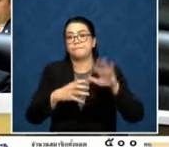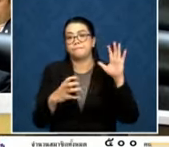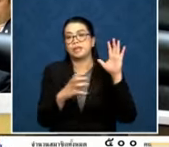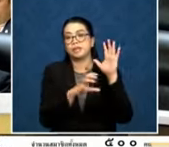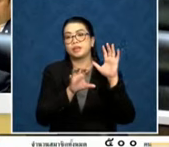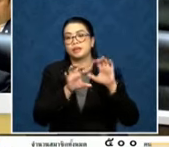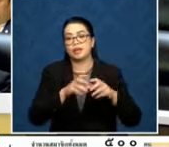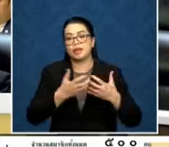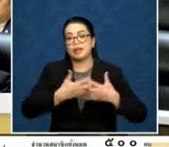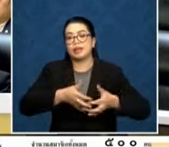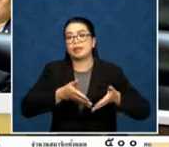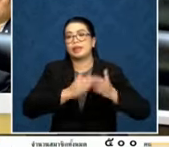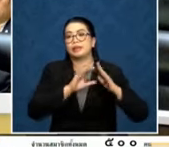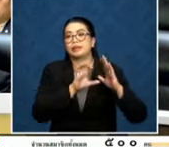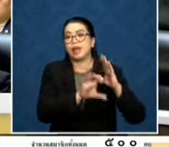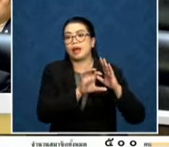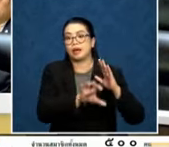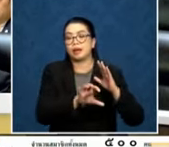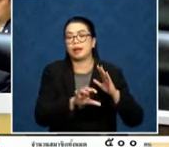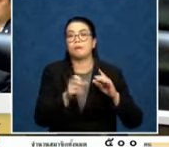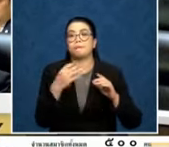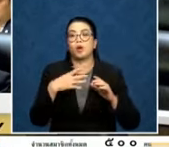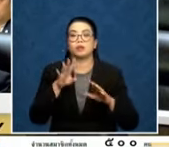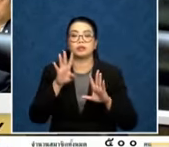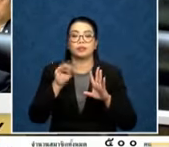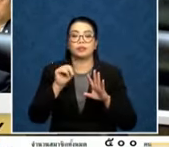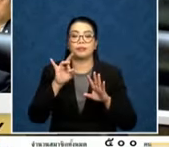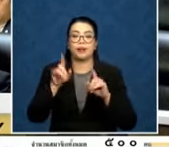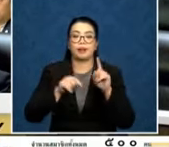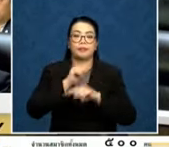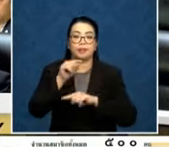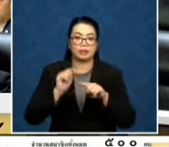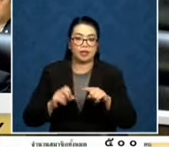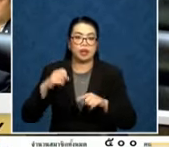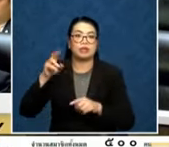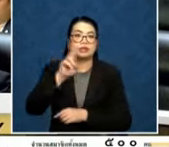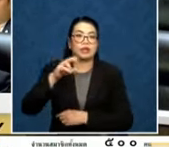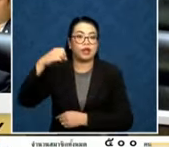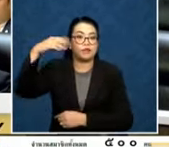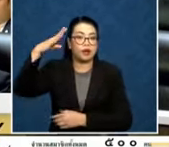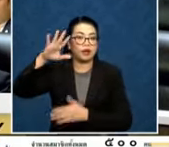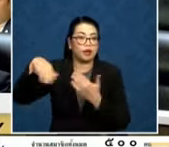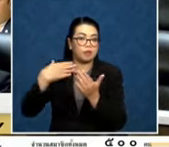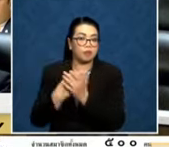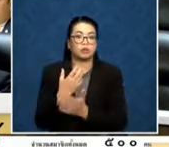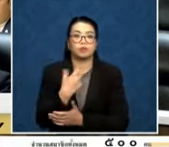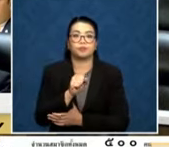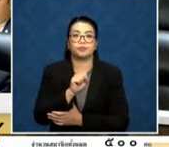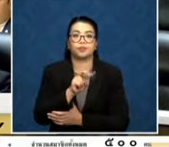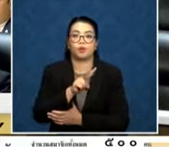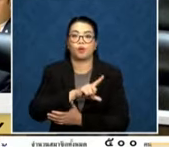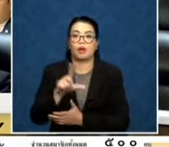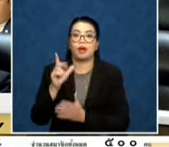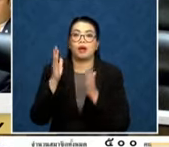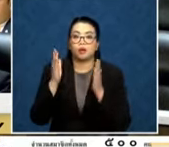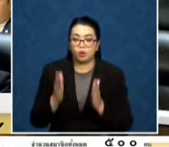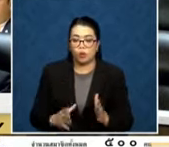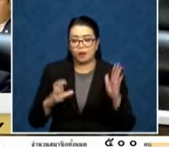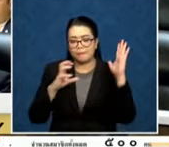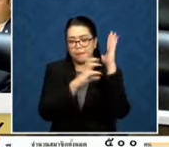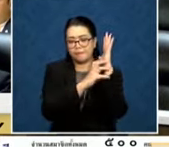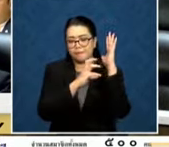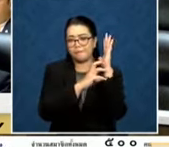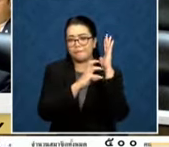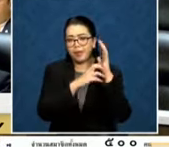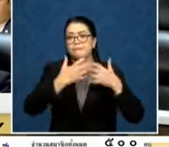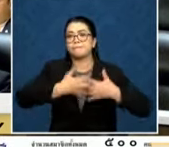ว่าจะติดตั้งให้ถึง 48%ของผู้ใช้ไฟทั้งหมดครับหรือประมาณ 12ล้านรายในขณะที่ประเทศอื่นๆครับ